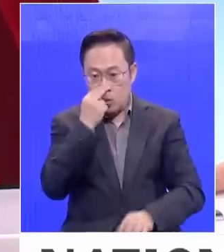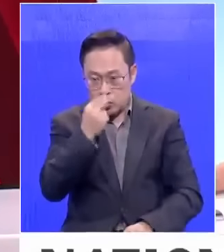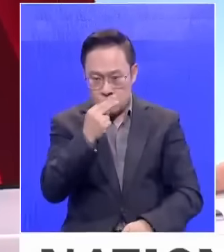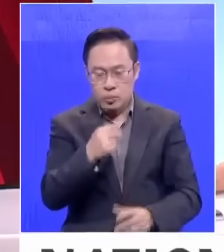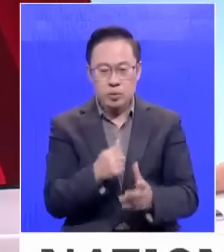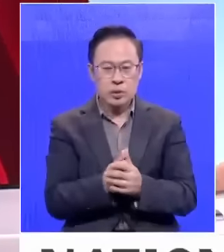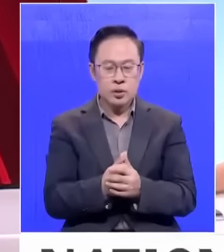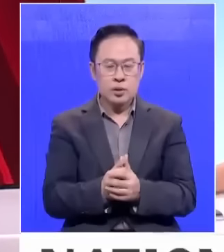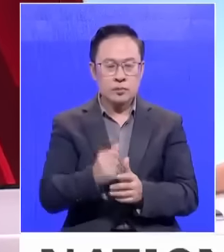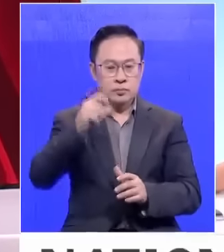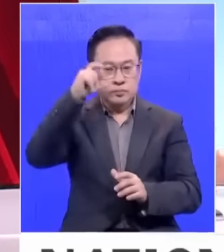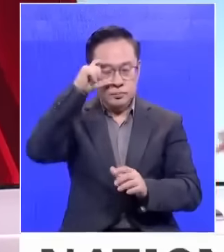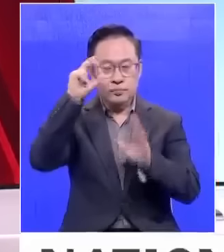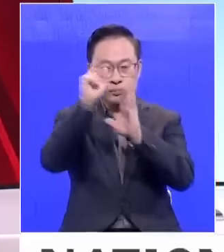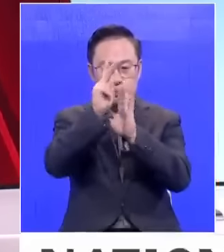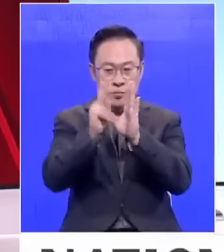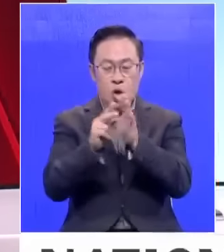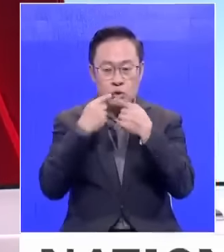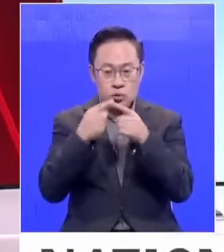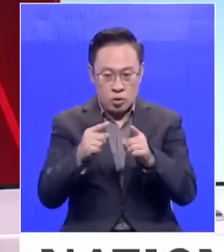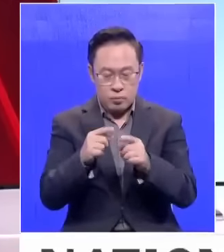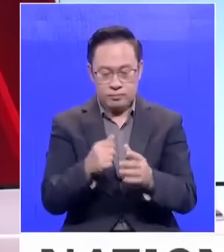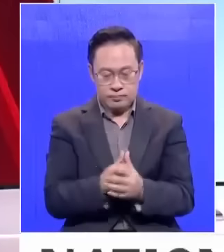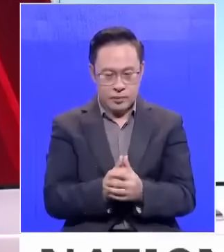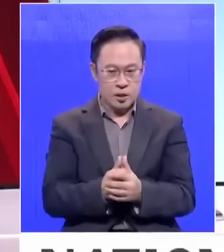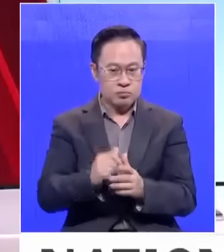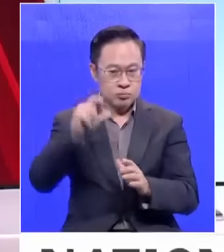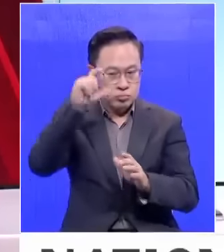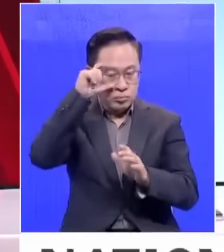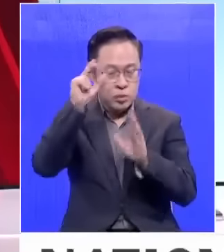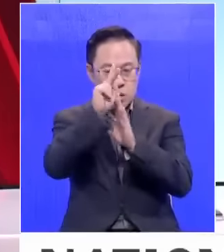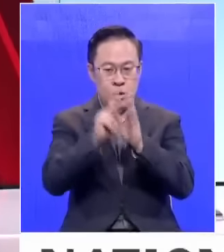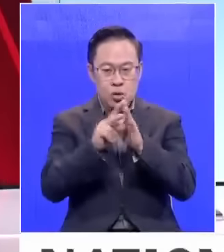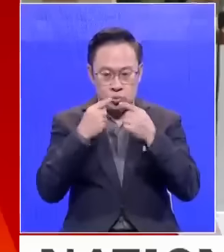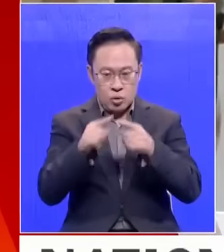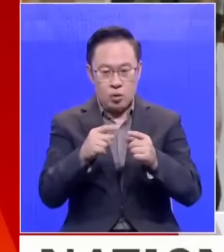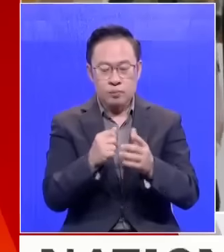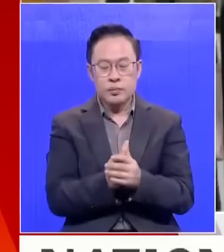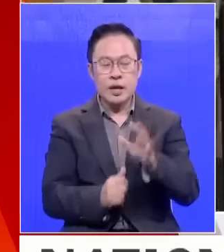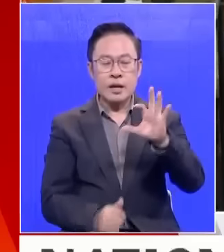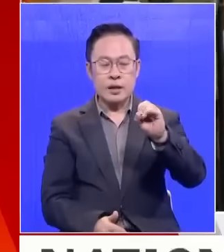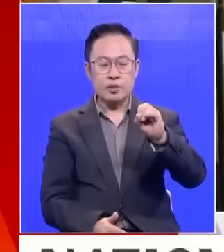ารย์วิษณุเครืองามแล้วหลายครั้งก็อย่าเรียกหลายครั้งเลยฮะ